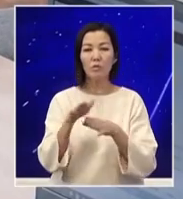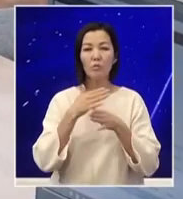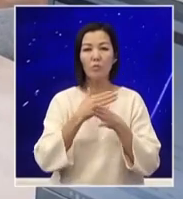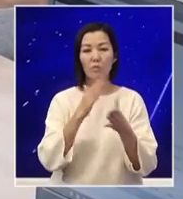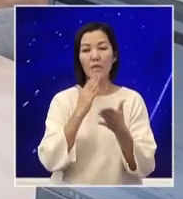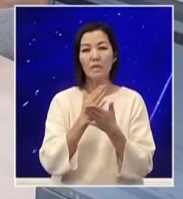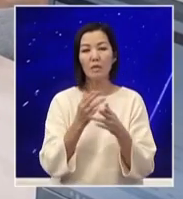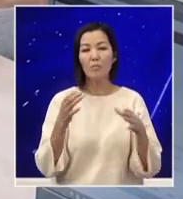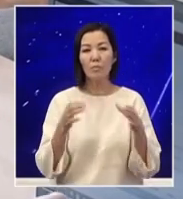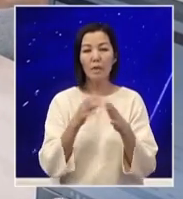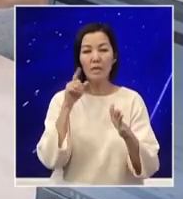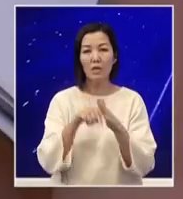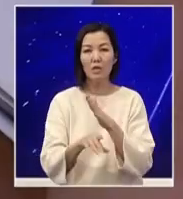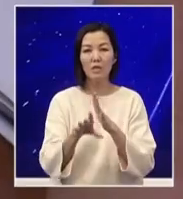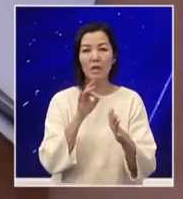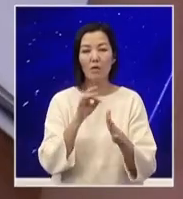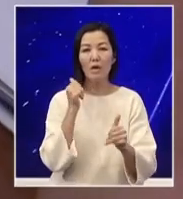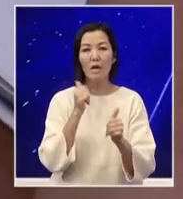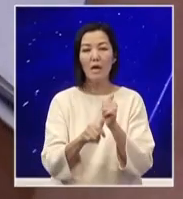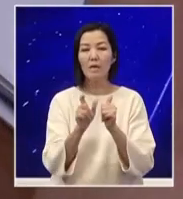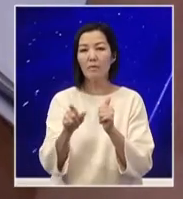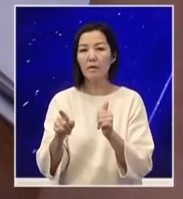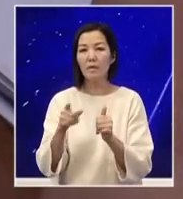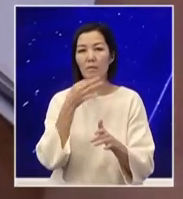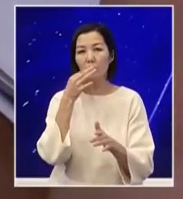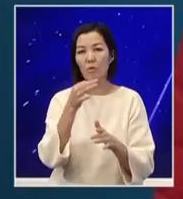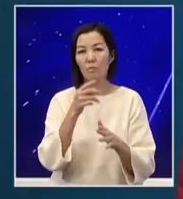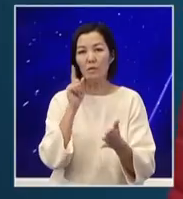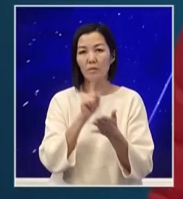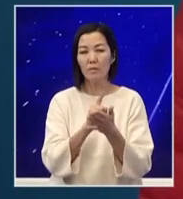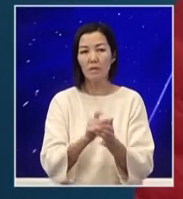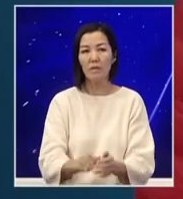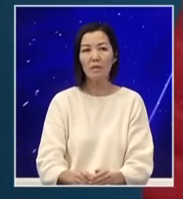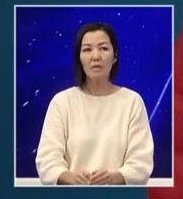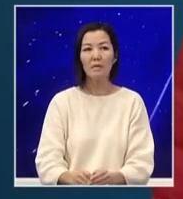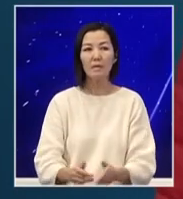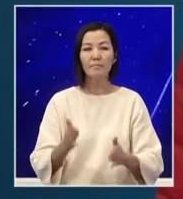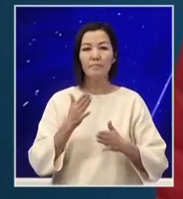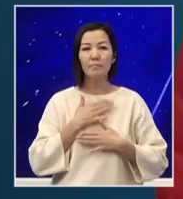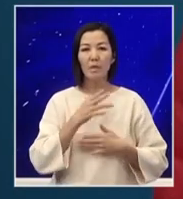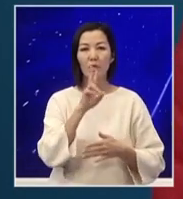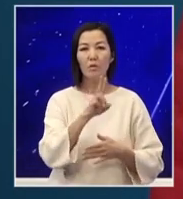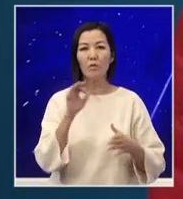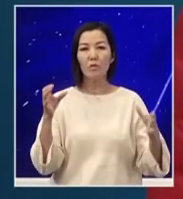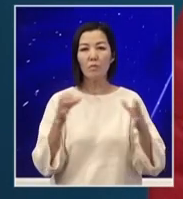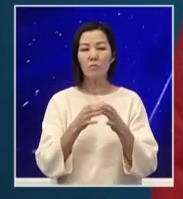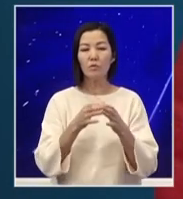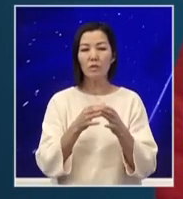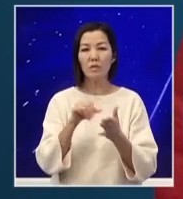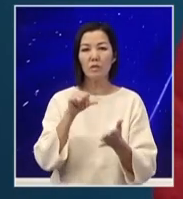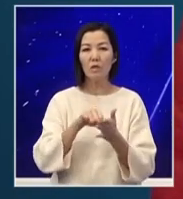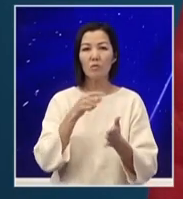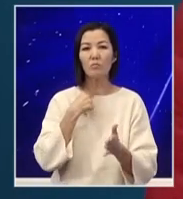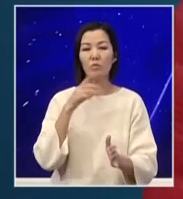көмектесуде. Бұл партияішілік сайлауға әр жетісулық жауапкершілікпен қарайды. Мен Нұр Отан мүшесі болғандықтан, әрбір Нұр Отан мүшесінің дауыс